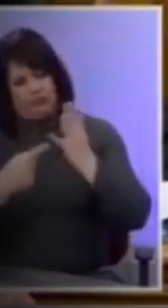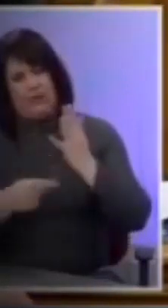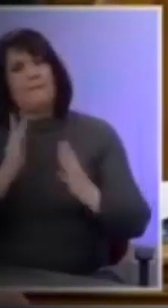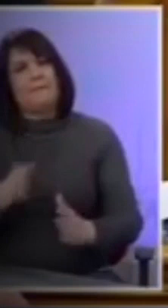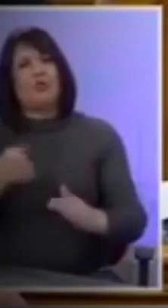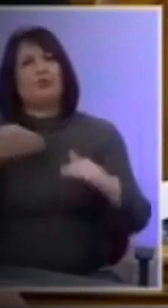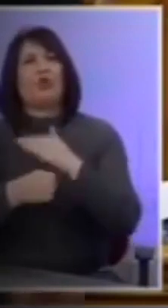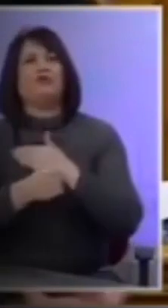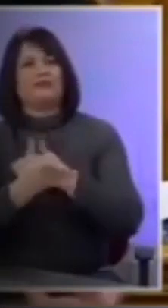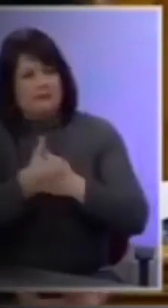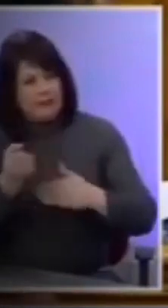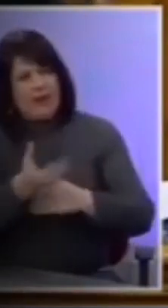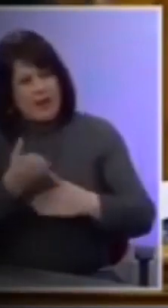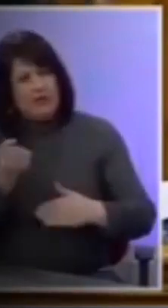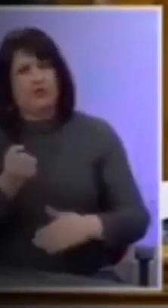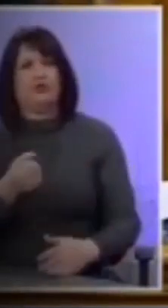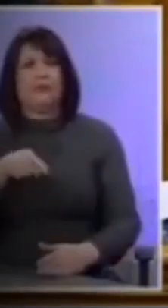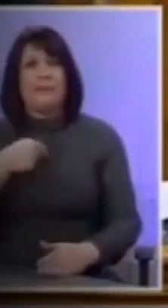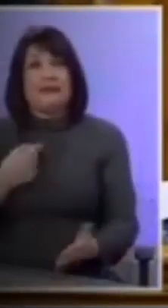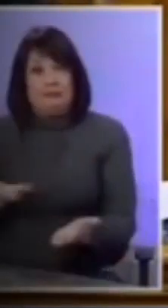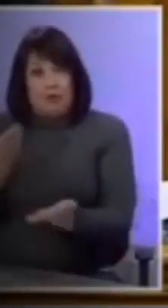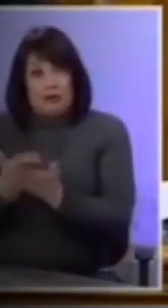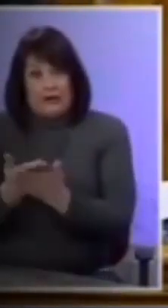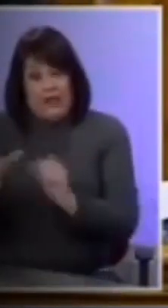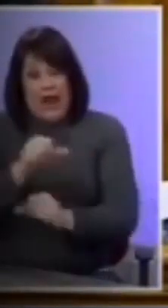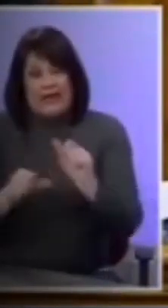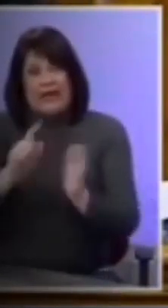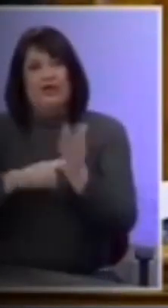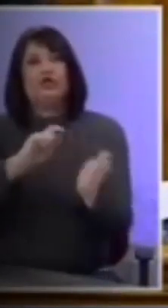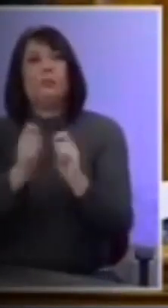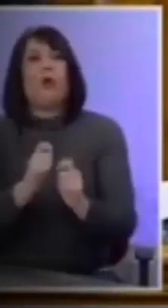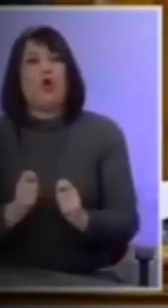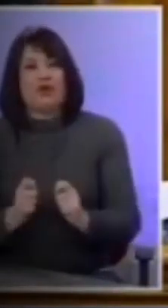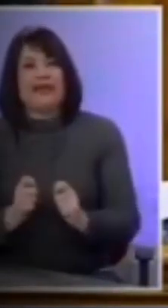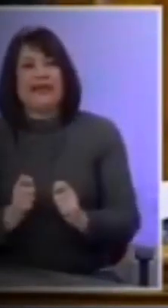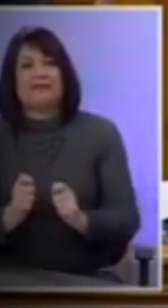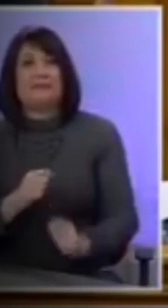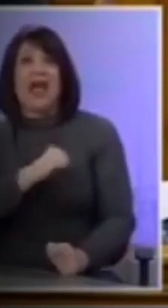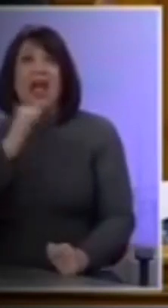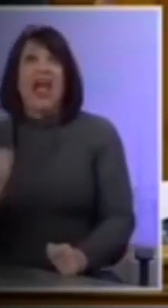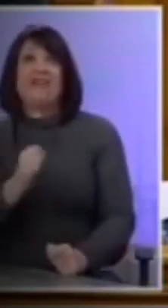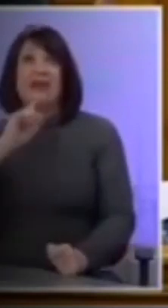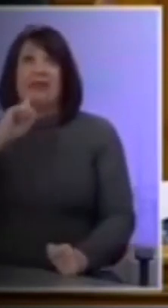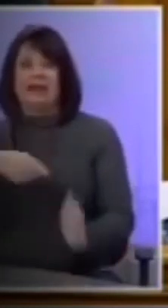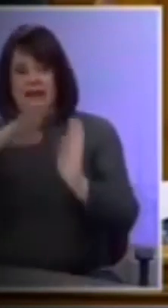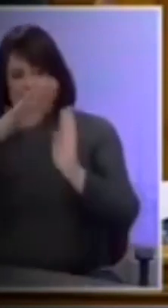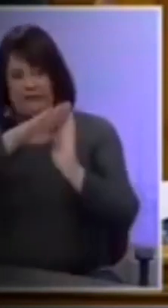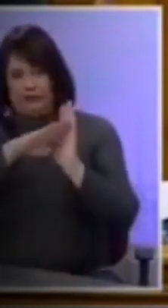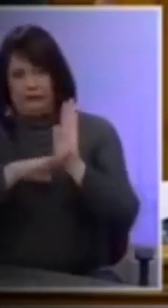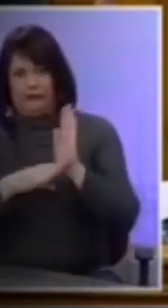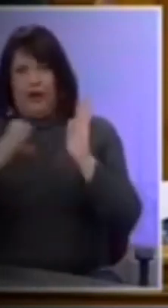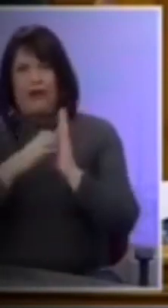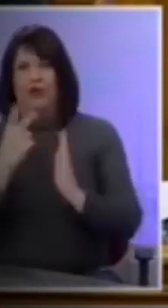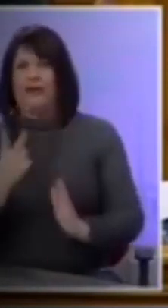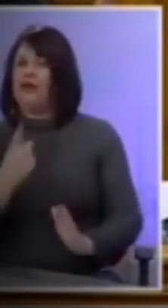έχουν πρόσβαση. Με την προτινόμενη τροπολογία και κάτω από πολύ αυστηρές διατάξεις, όπως προβλέπεται στο άρθρο